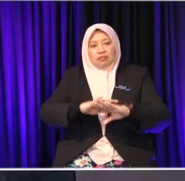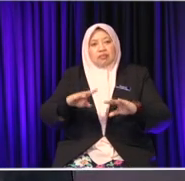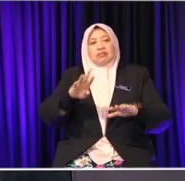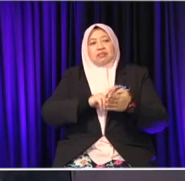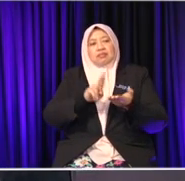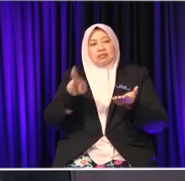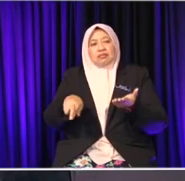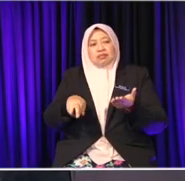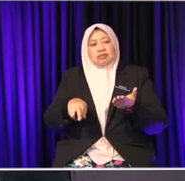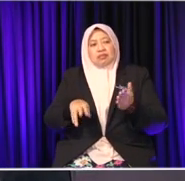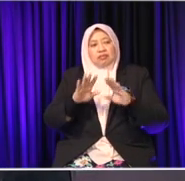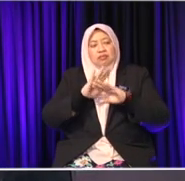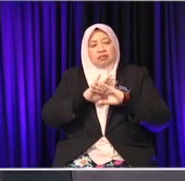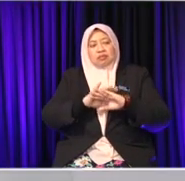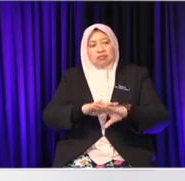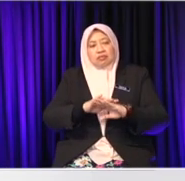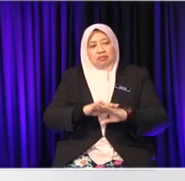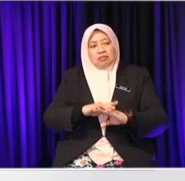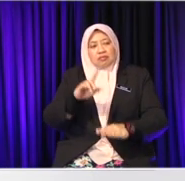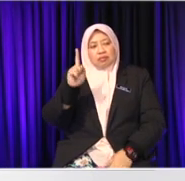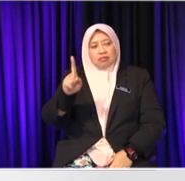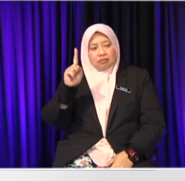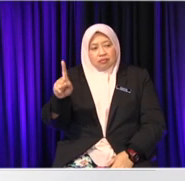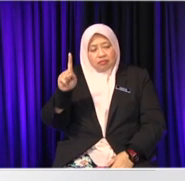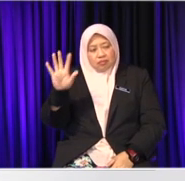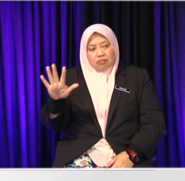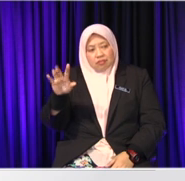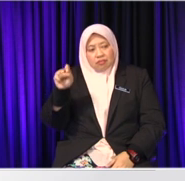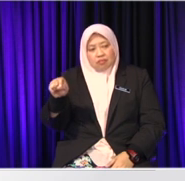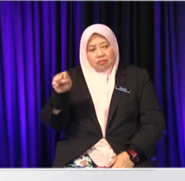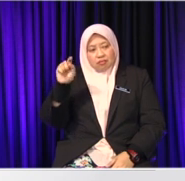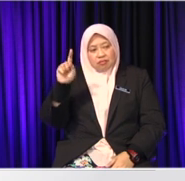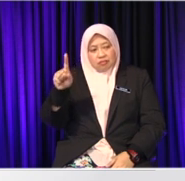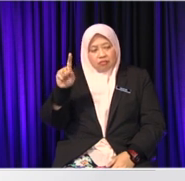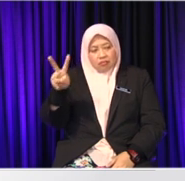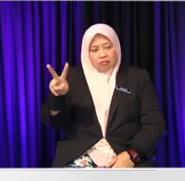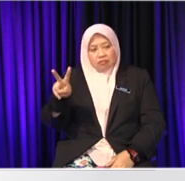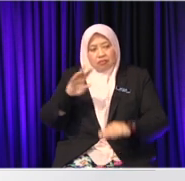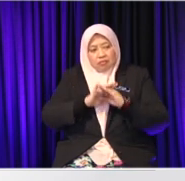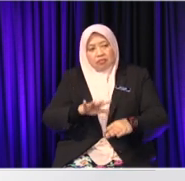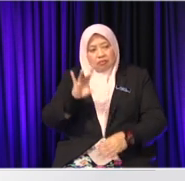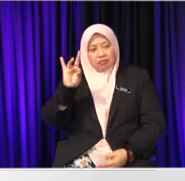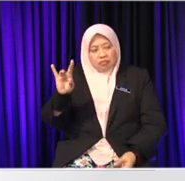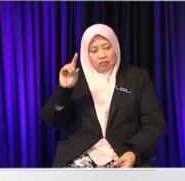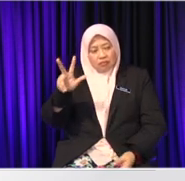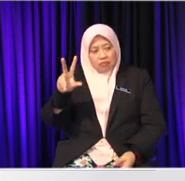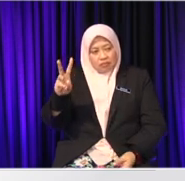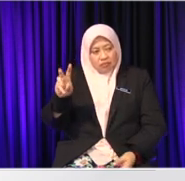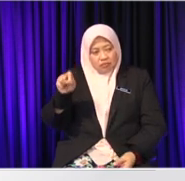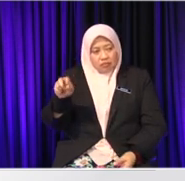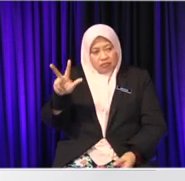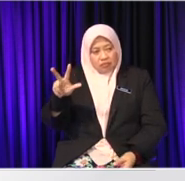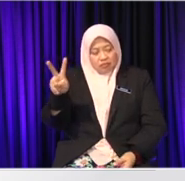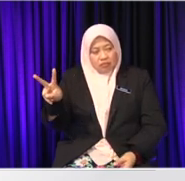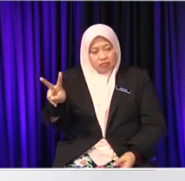sebanyak 115 tolak dengan delapan maka dia akan berjima sebanyak 278 fungsi